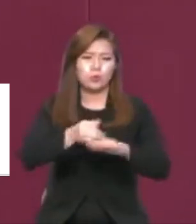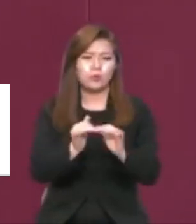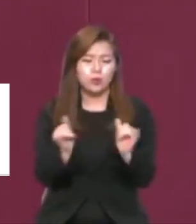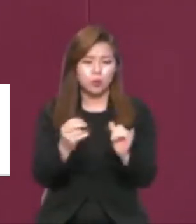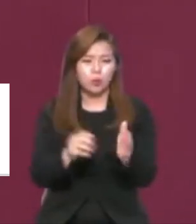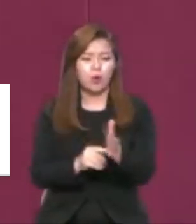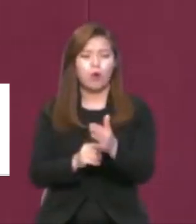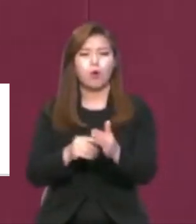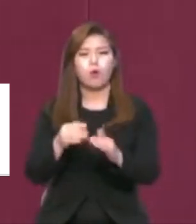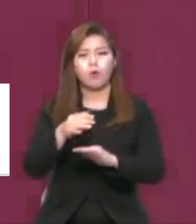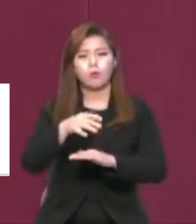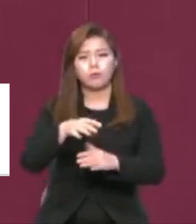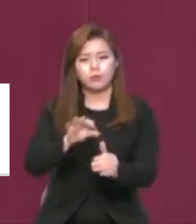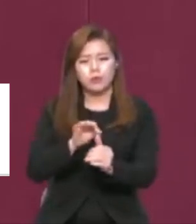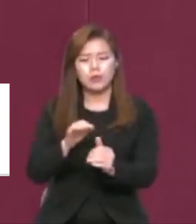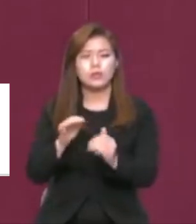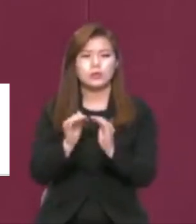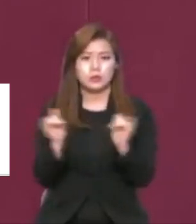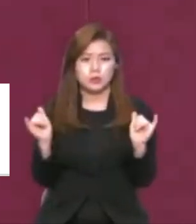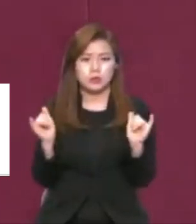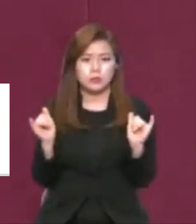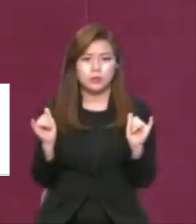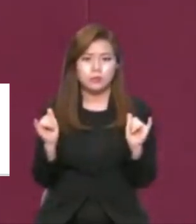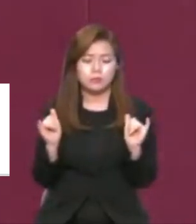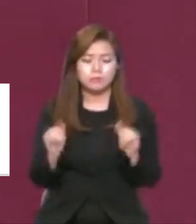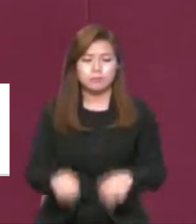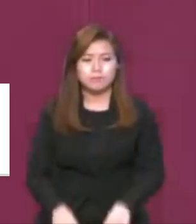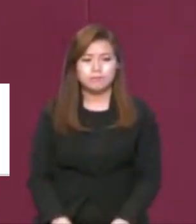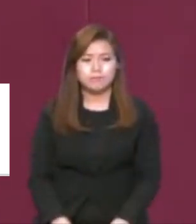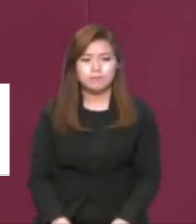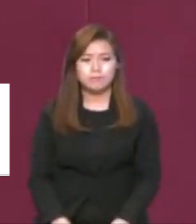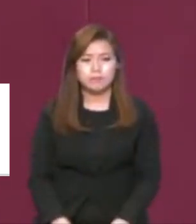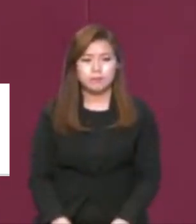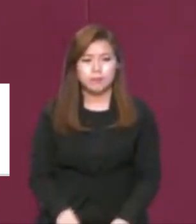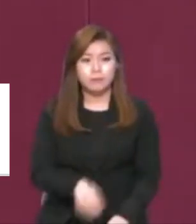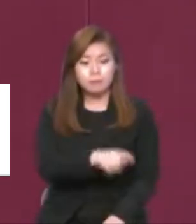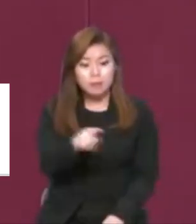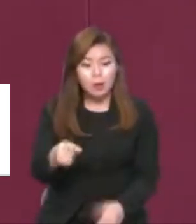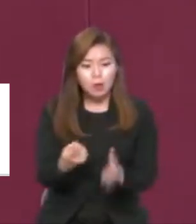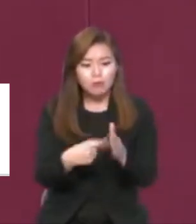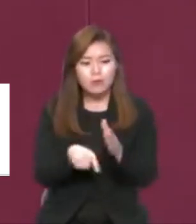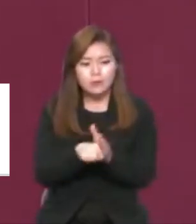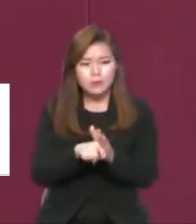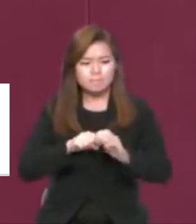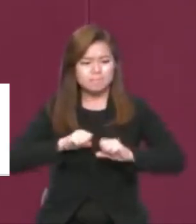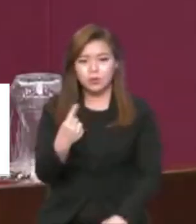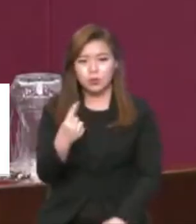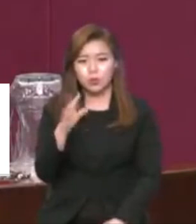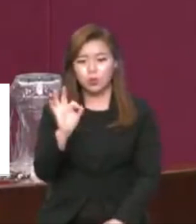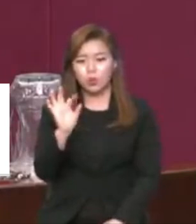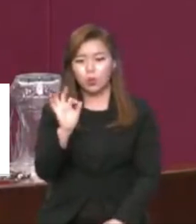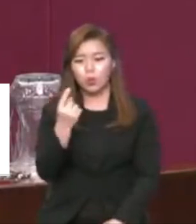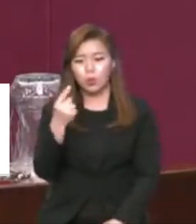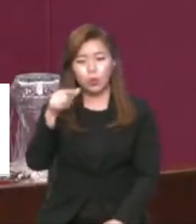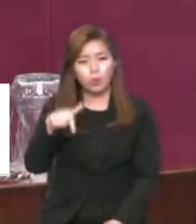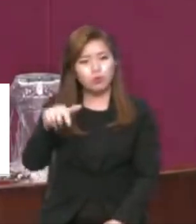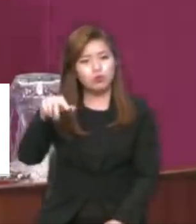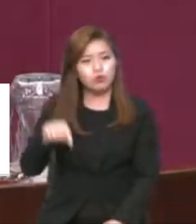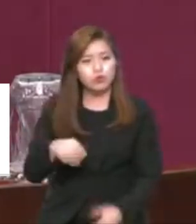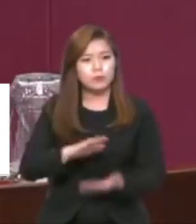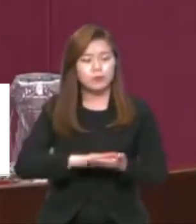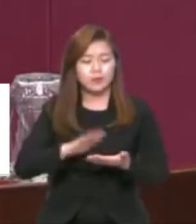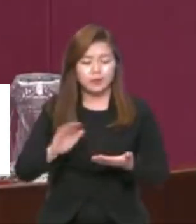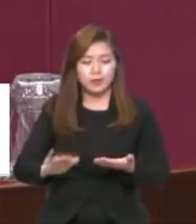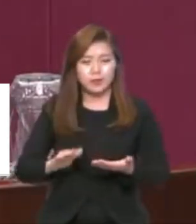위해서 해야 될 일을 찾아서 얼마가 됐든지 열심히 부지런히 뛰도록 그렇게 하겠습니다. 여러 가지